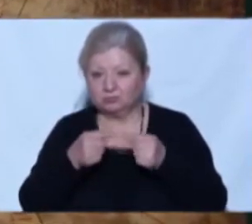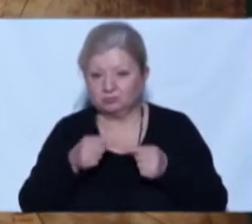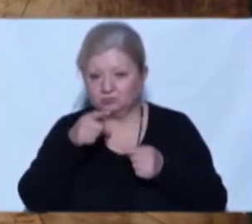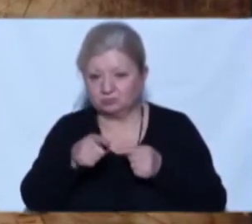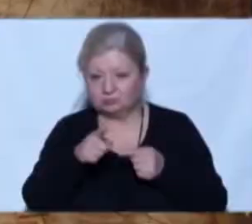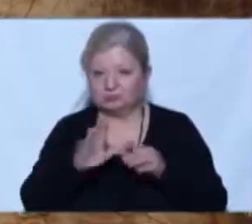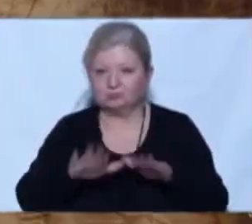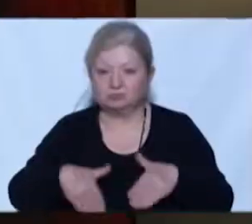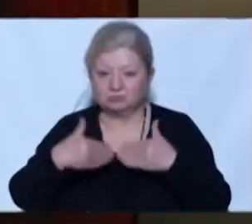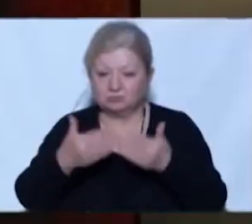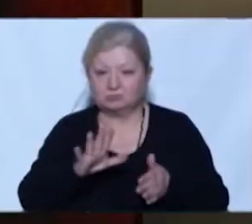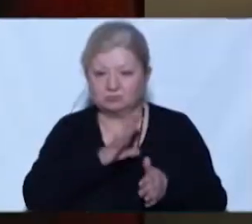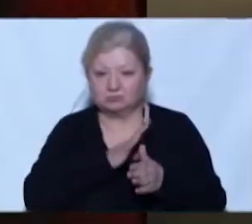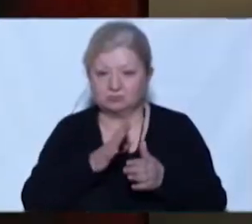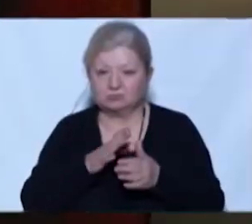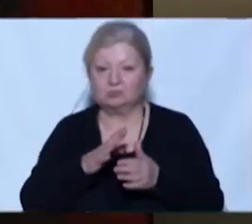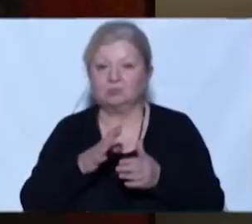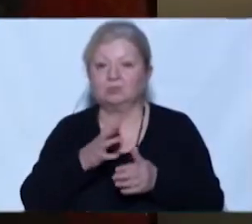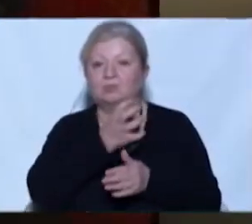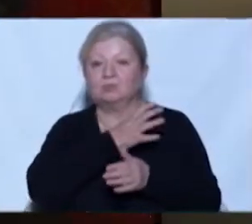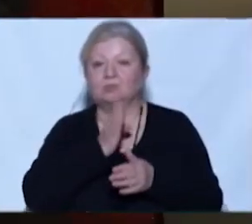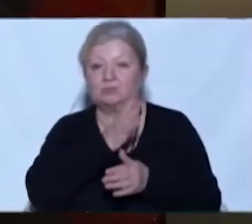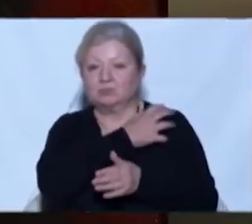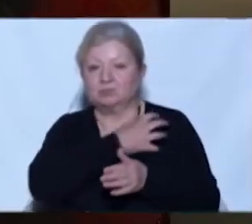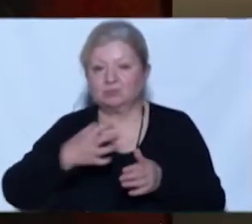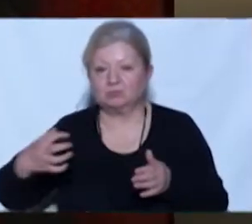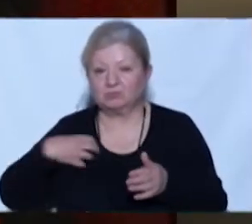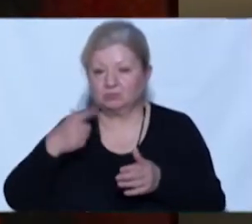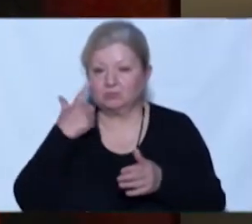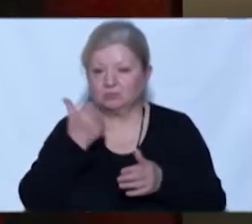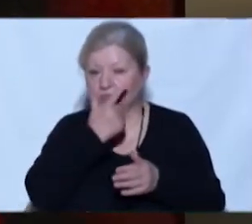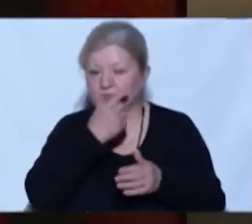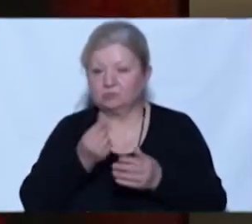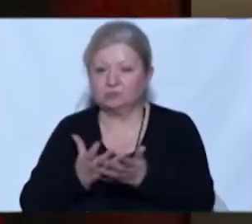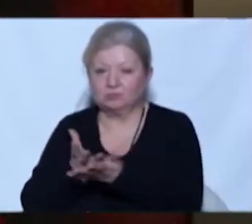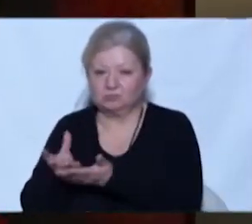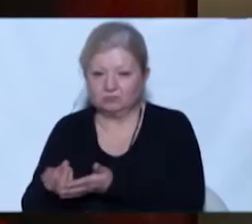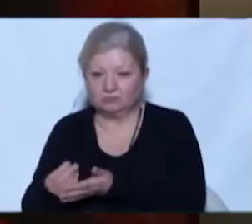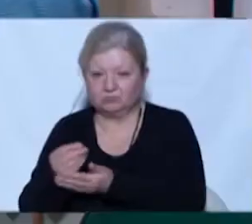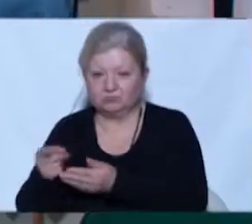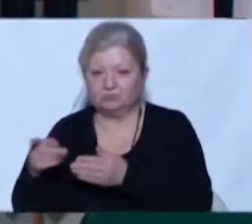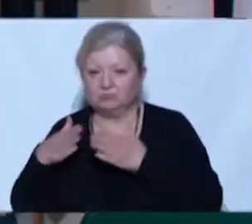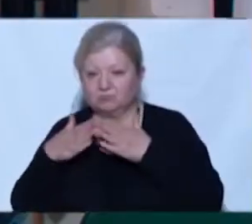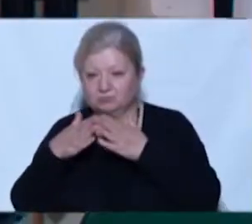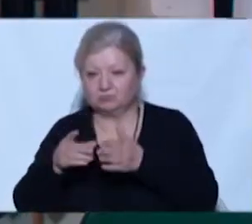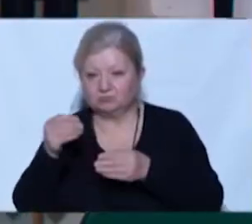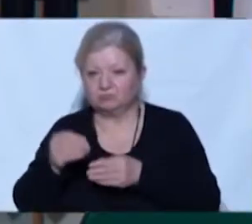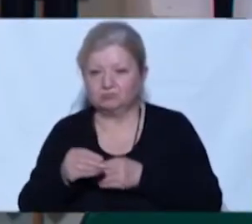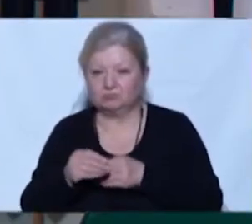დაუჭირა მხარი ესპანეთის მეფემა დედოფალმა და დააფინანსეს, როგორც გითხარით, კოლუმბის ექსპედიცია